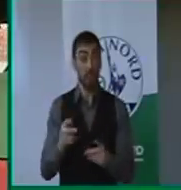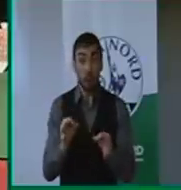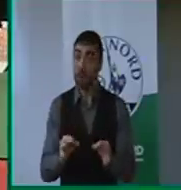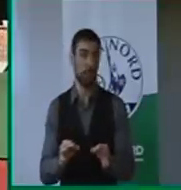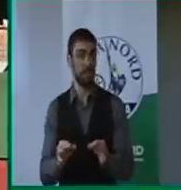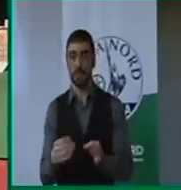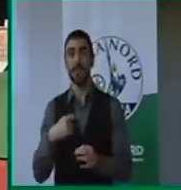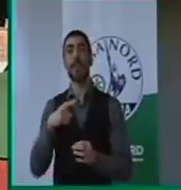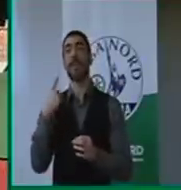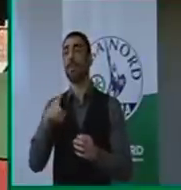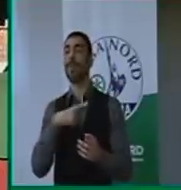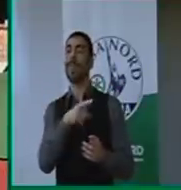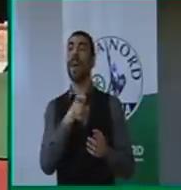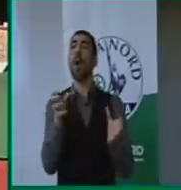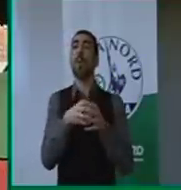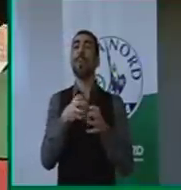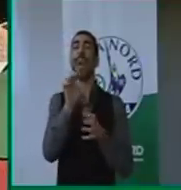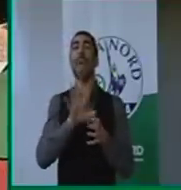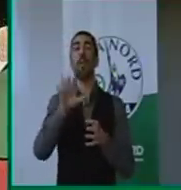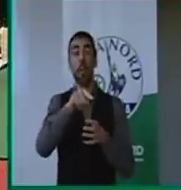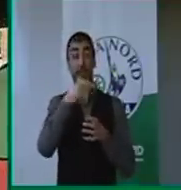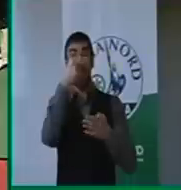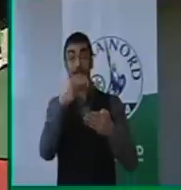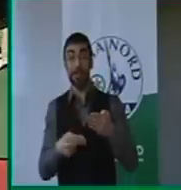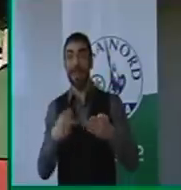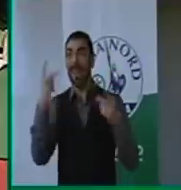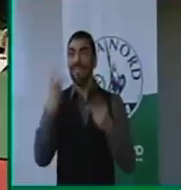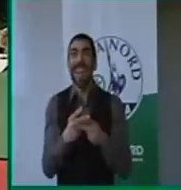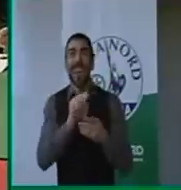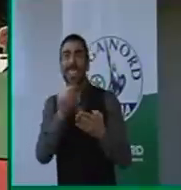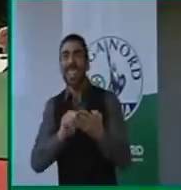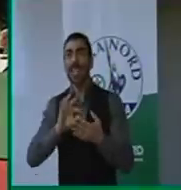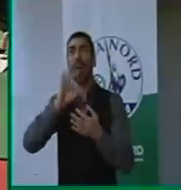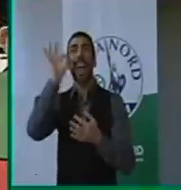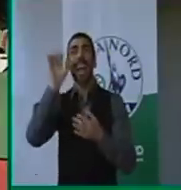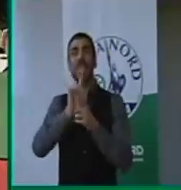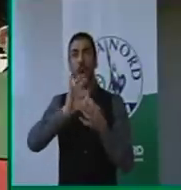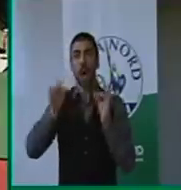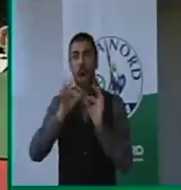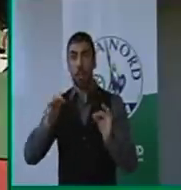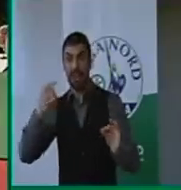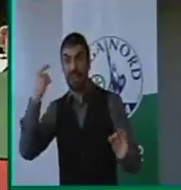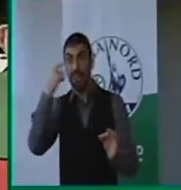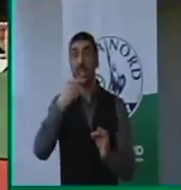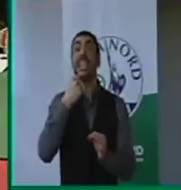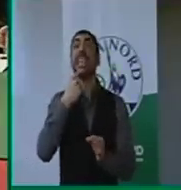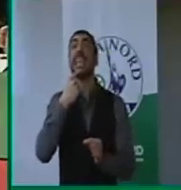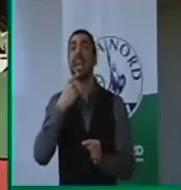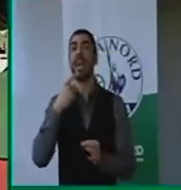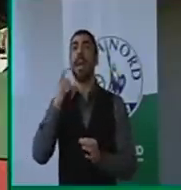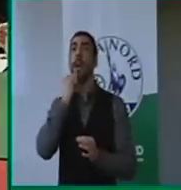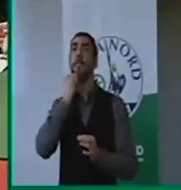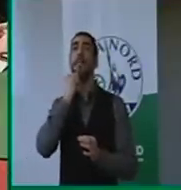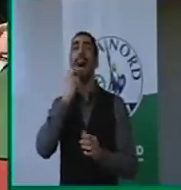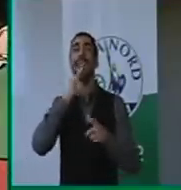le application sul sito della Comunità Europea sono in un inglese spesso incomprensibile per una persona che non ha la fortuna di di essere madrelingua o comunque di